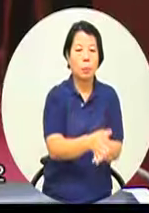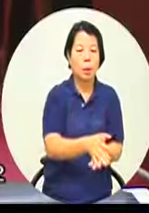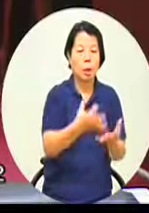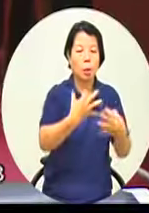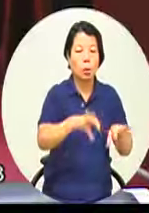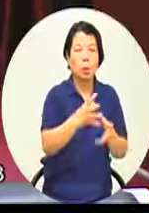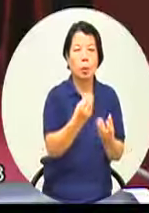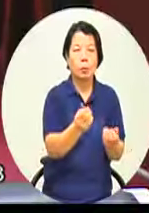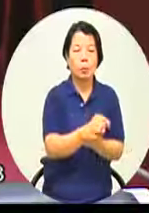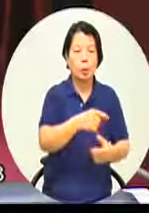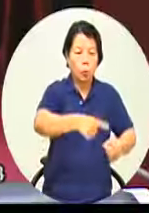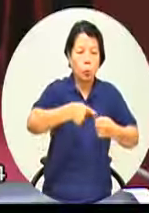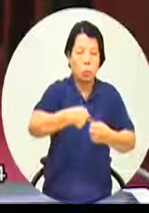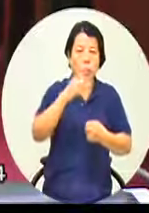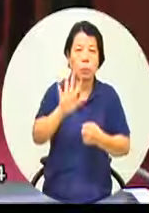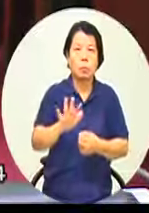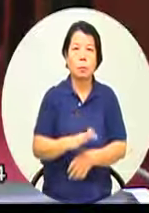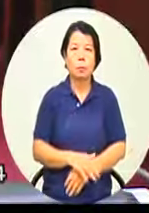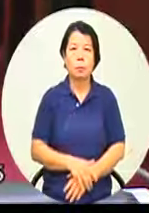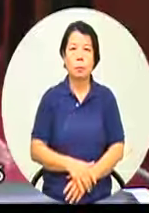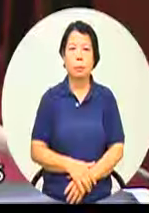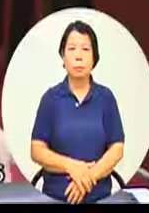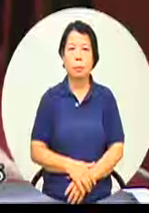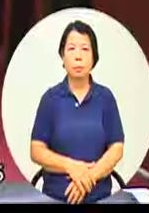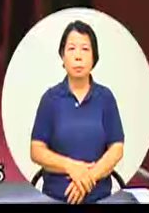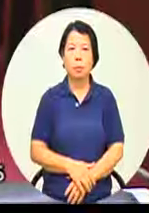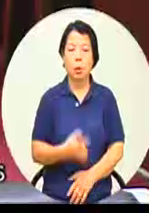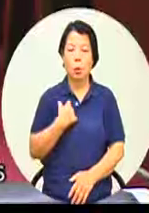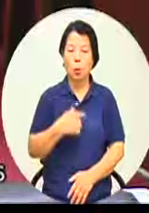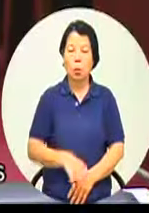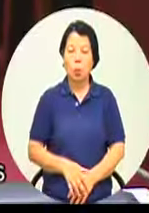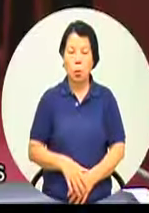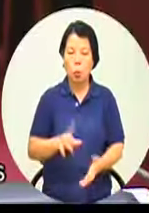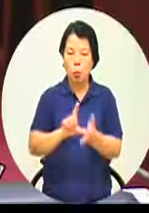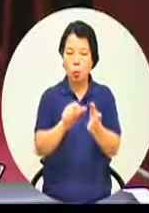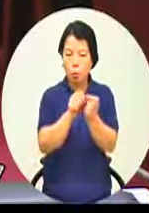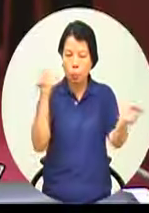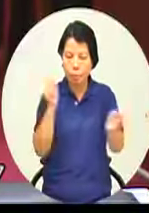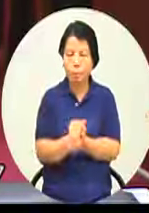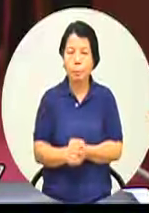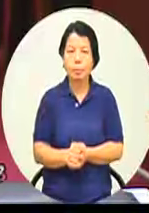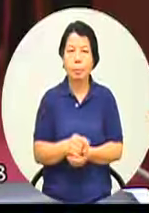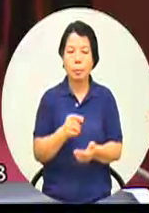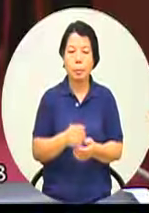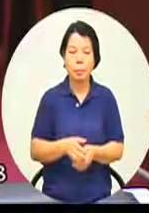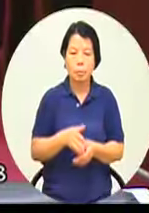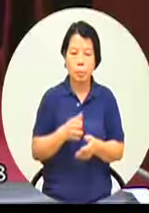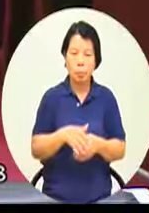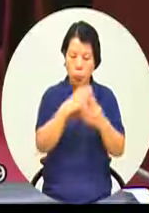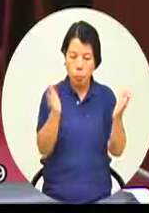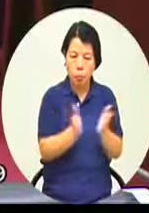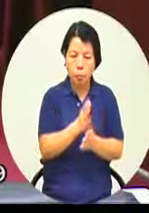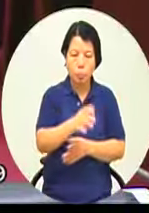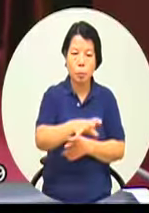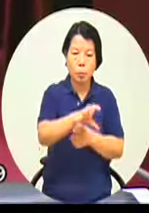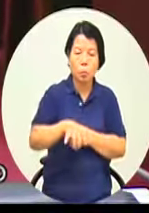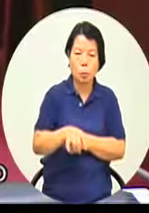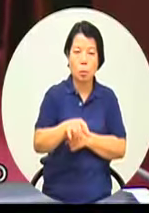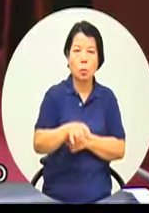果他在那倒赚。好，局长，本席花了很长的时间， 把这个整个农产